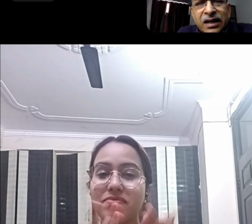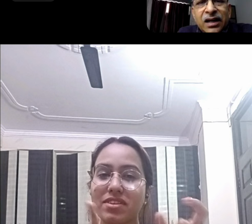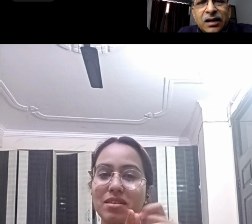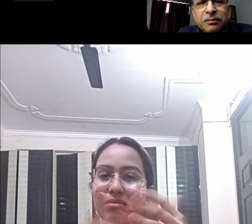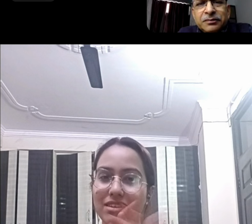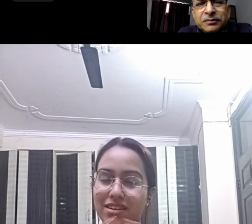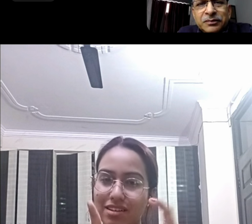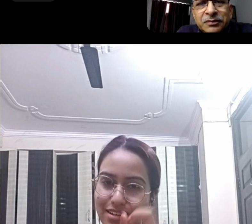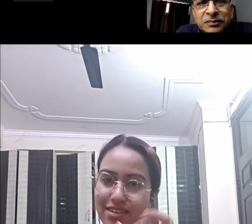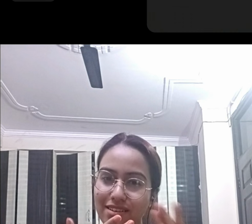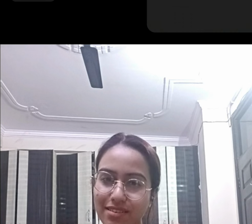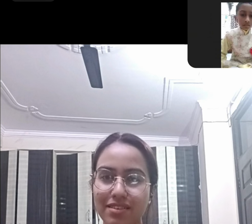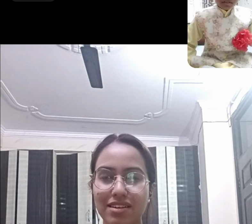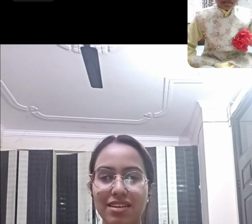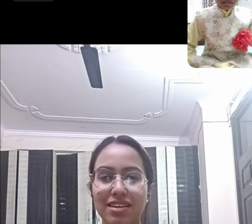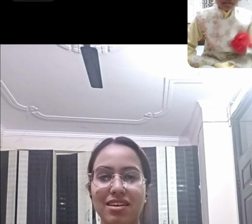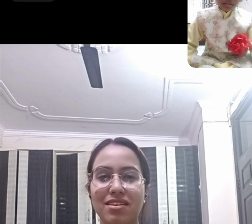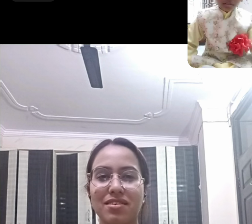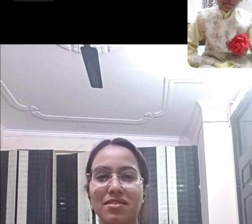कैसे हैं आप?